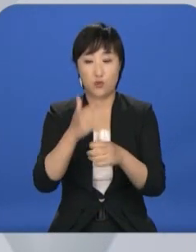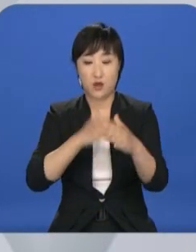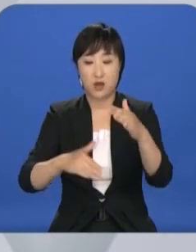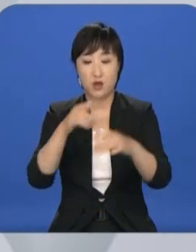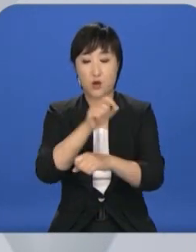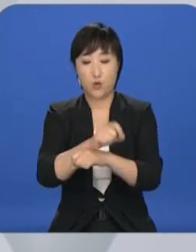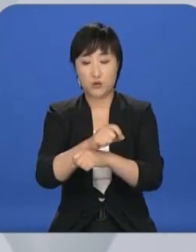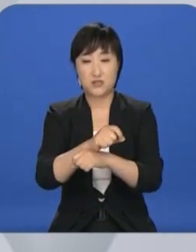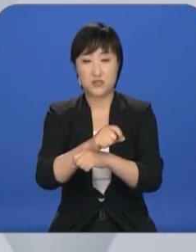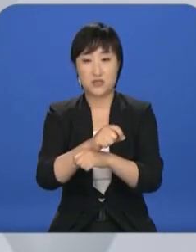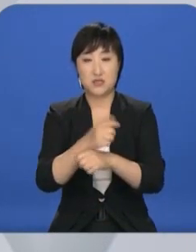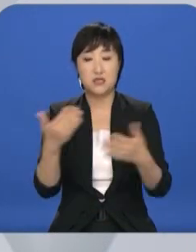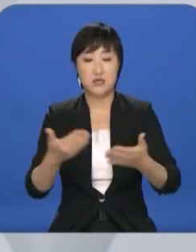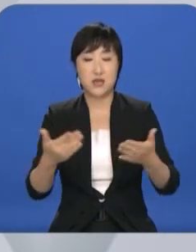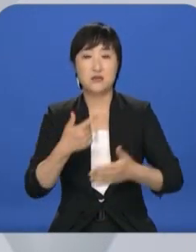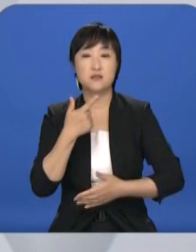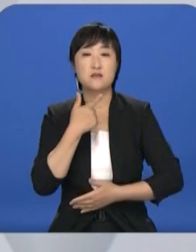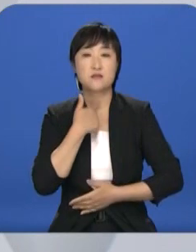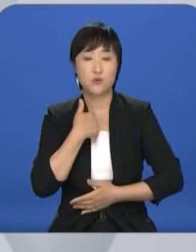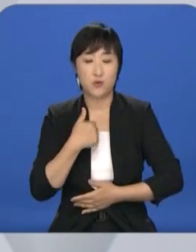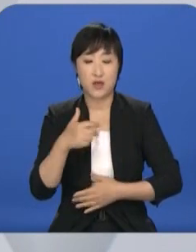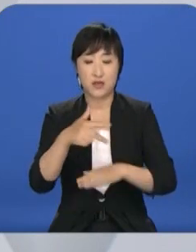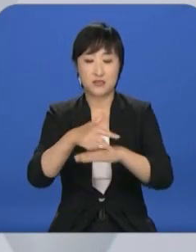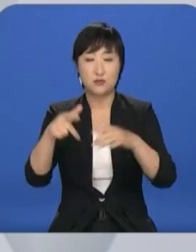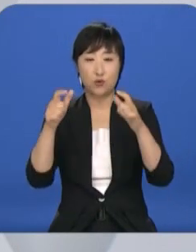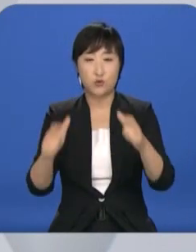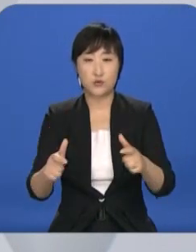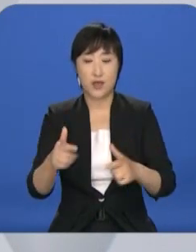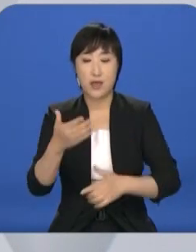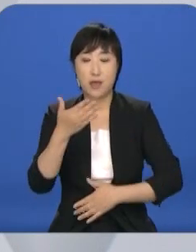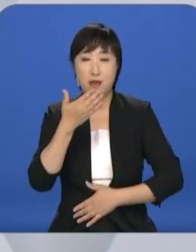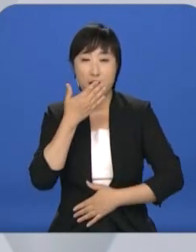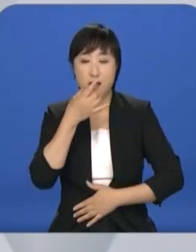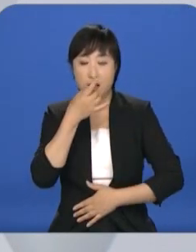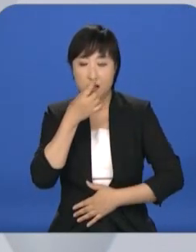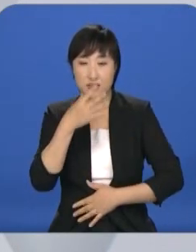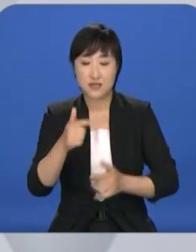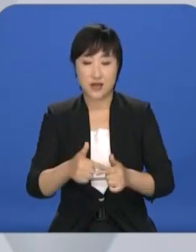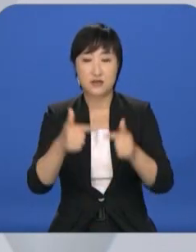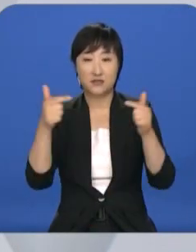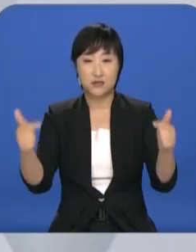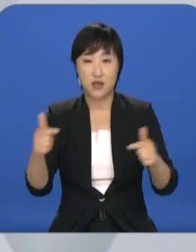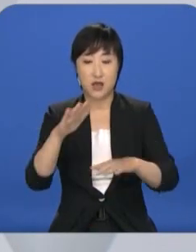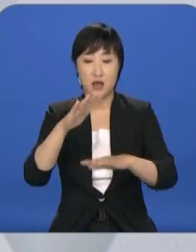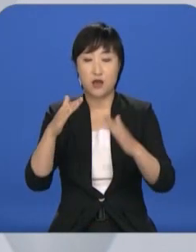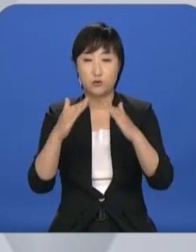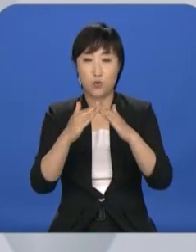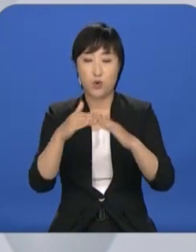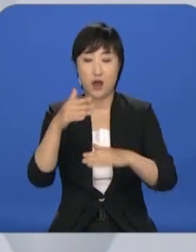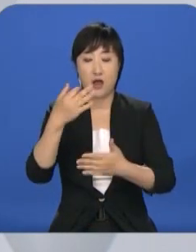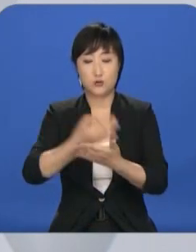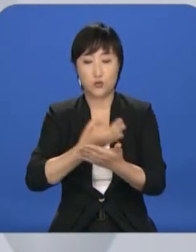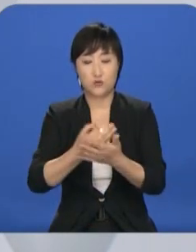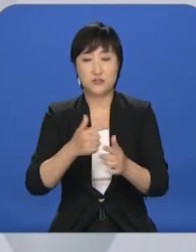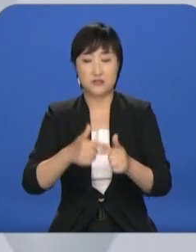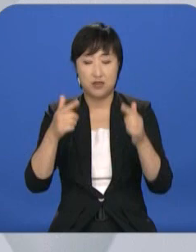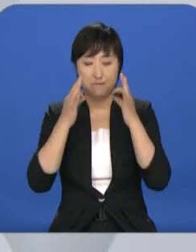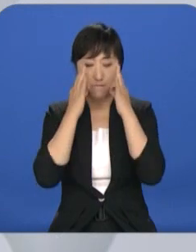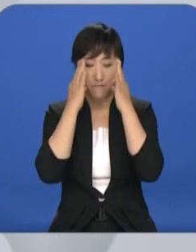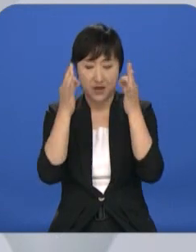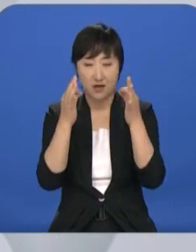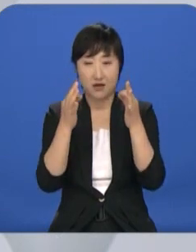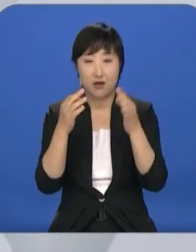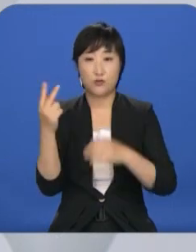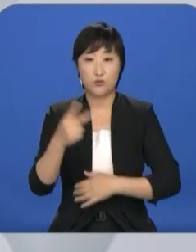36년간의 공직생활 동안 진도군의 식량 증산과 농가 소득 증대에 최선을